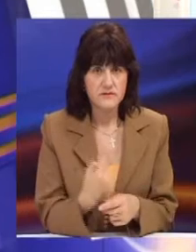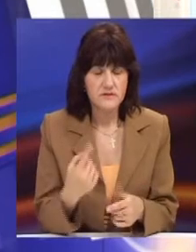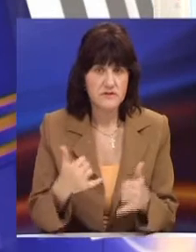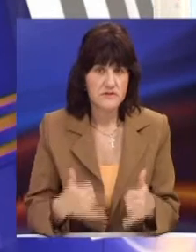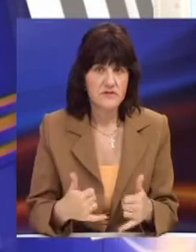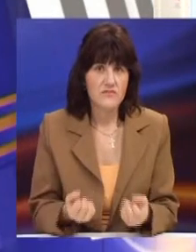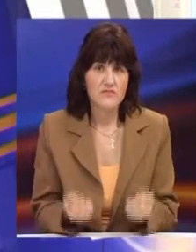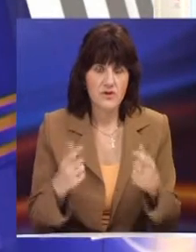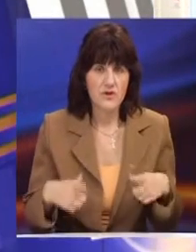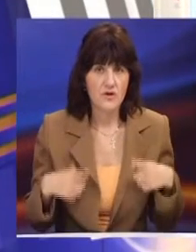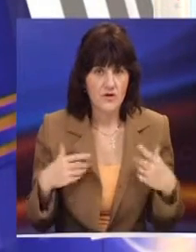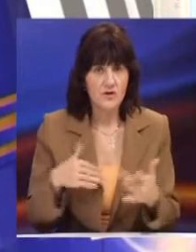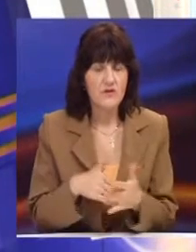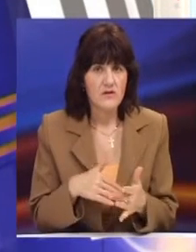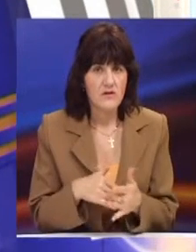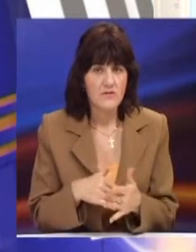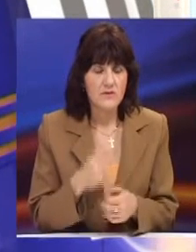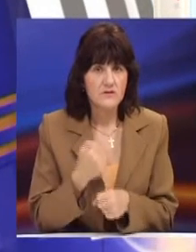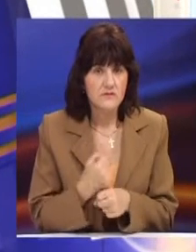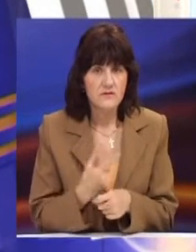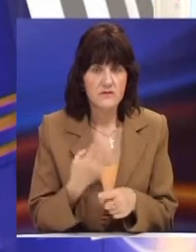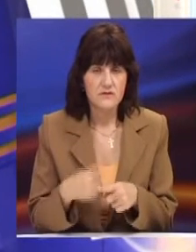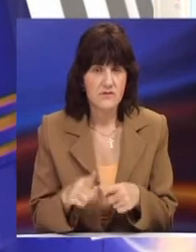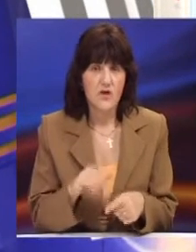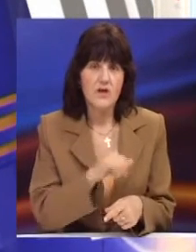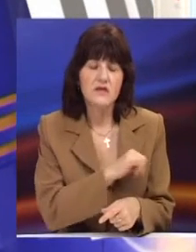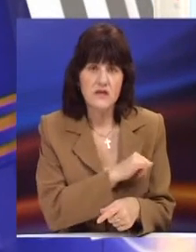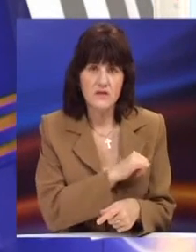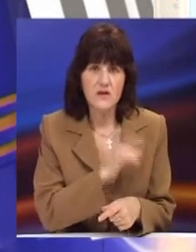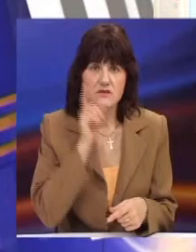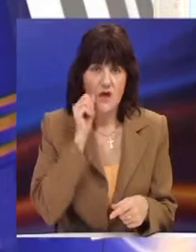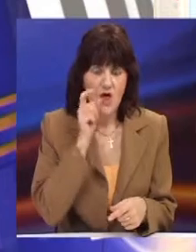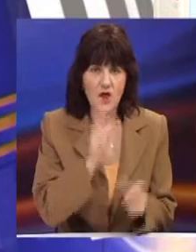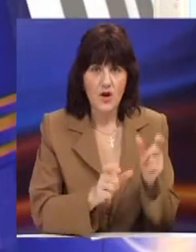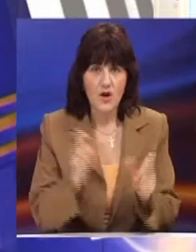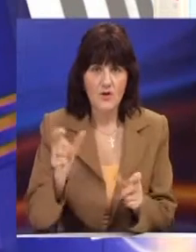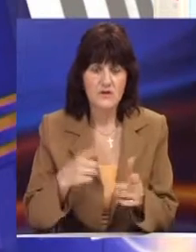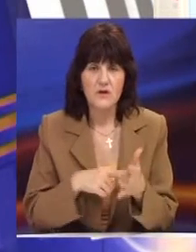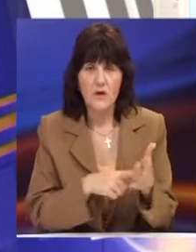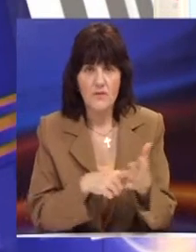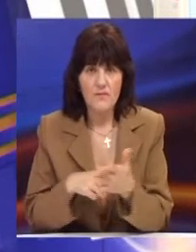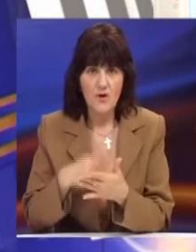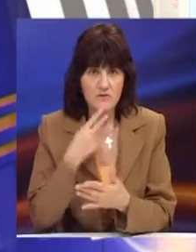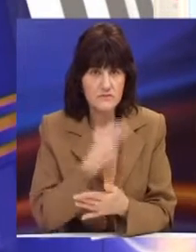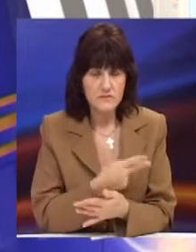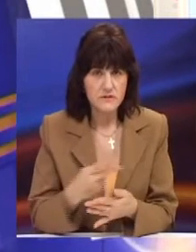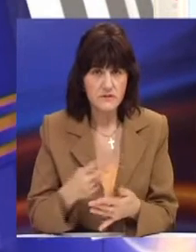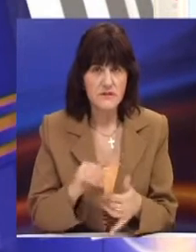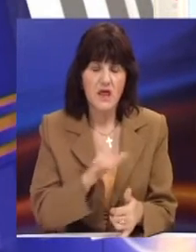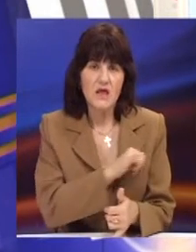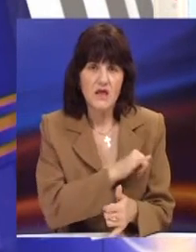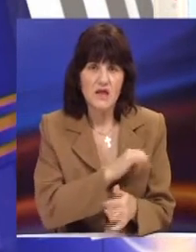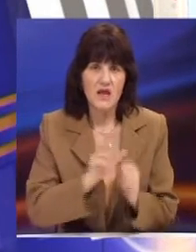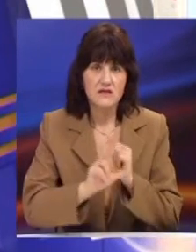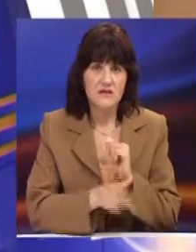ovoj krizi obezbede egzistenciju, što je, kažem, dosta interesantno i za roditelje i pokazalo se da je tu interesovanje